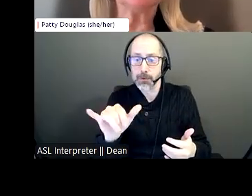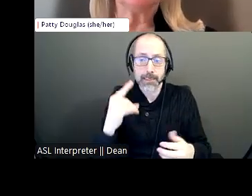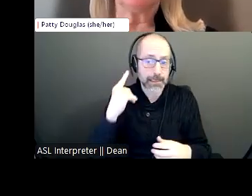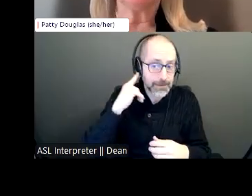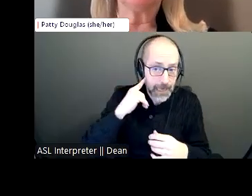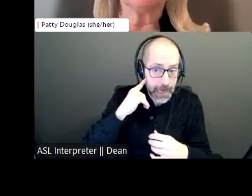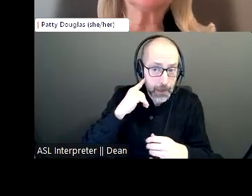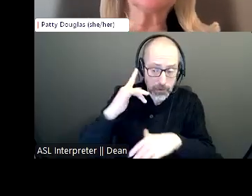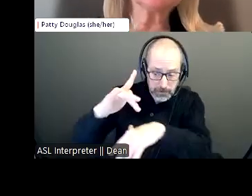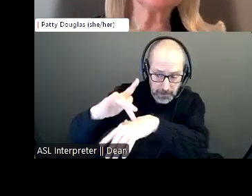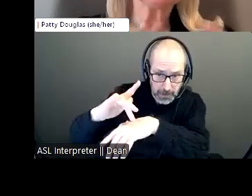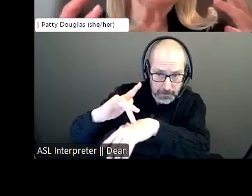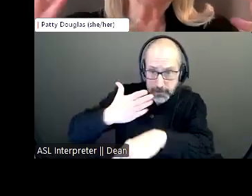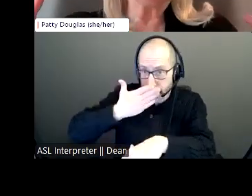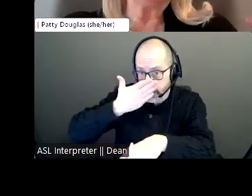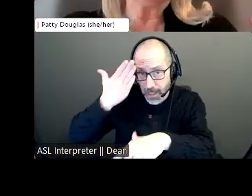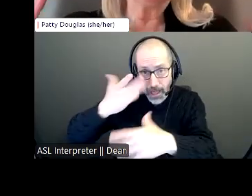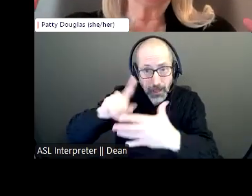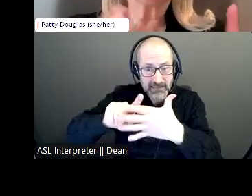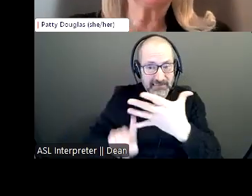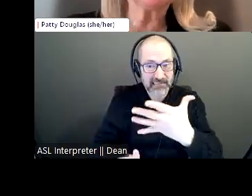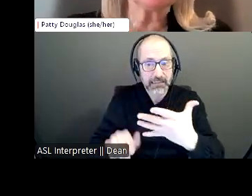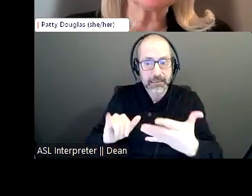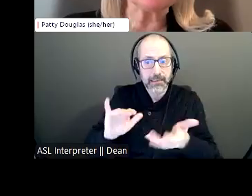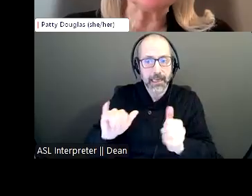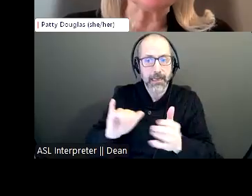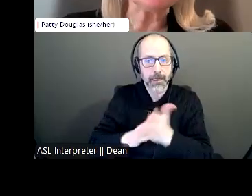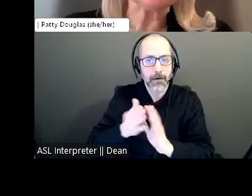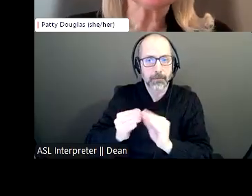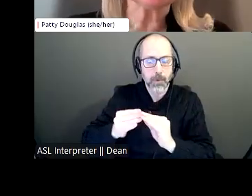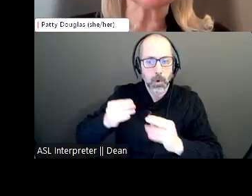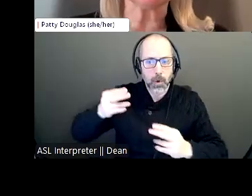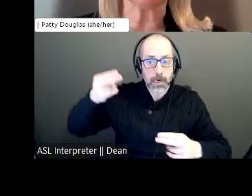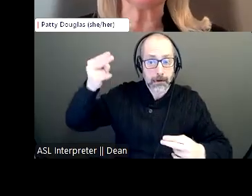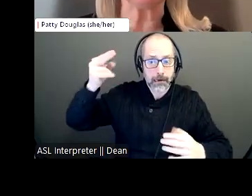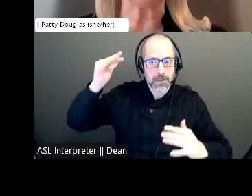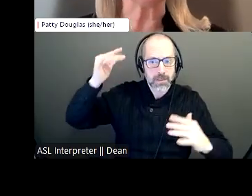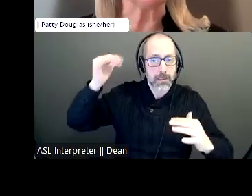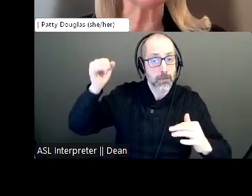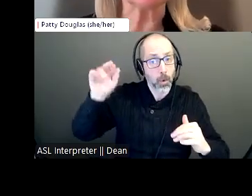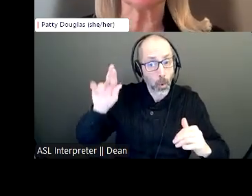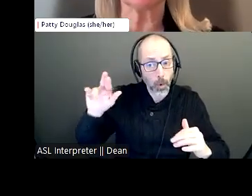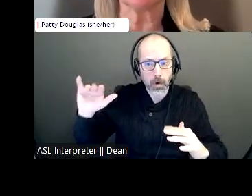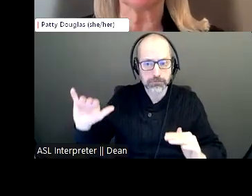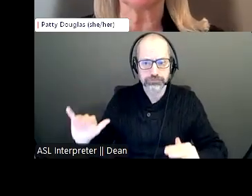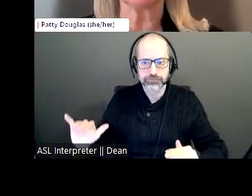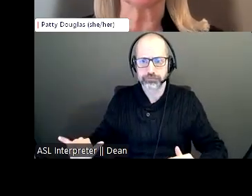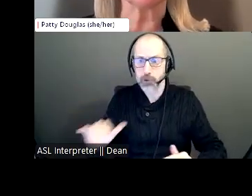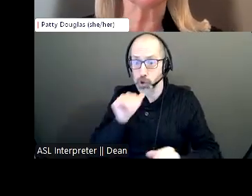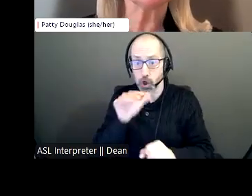le toucher, l'odeur. Donc, c'est amplifié, ça peut être atténué. Alors, il